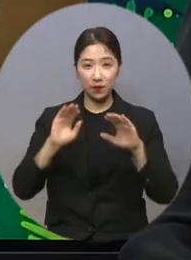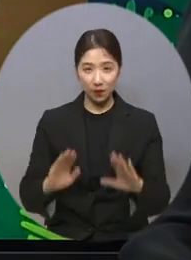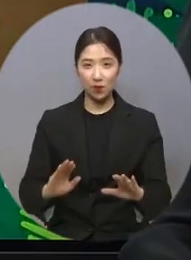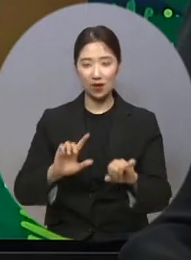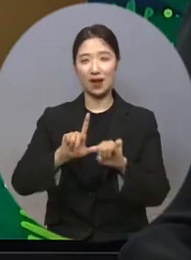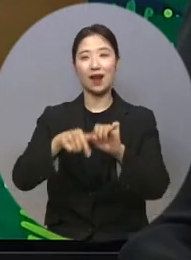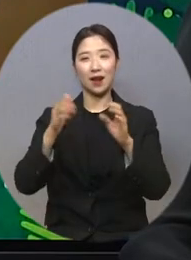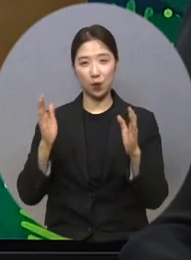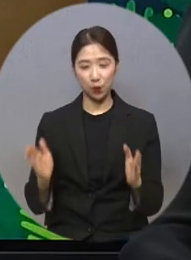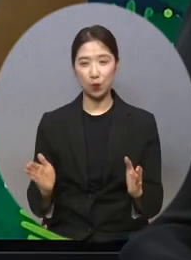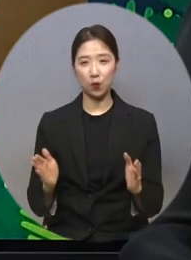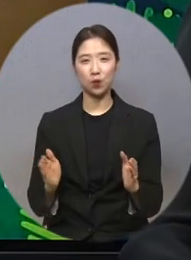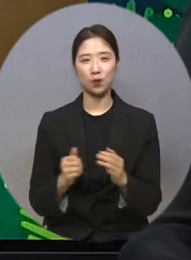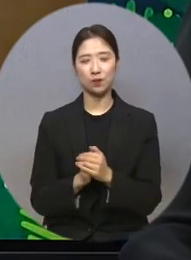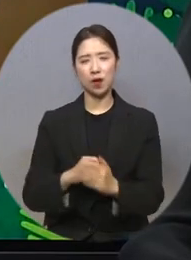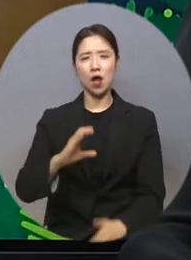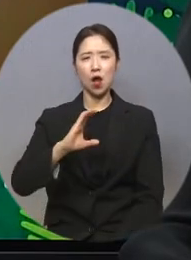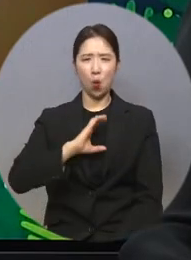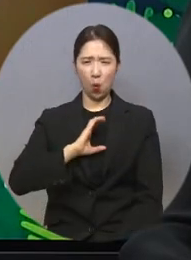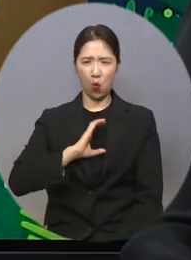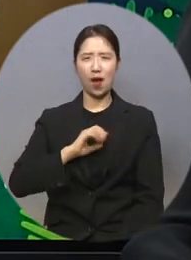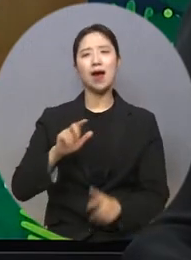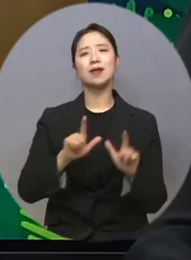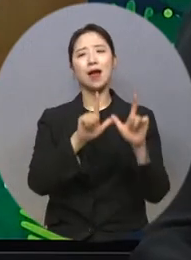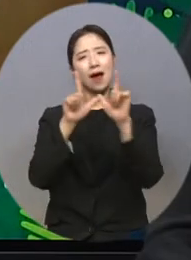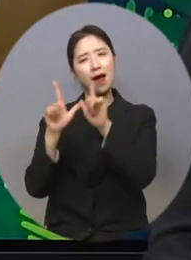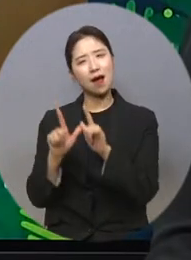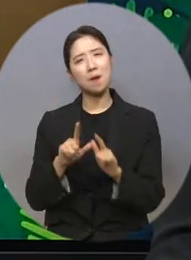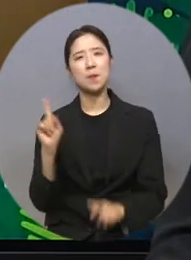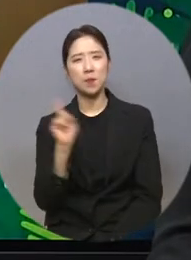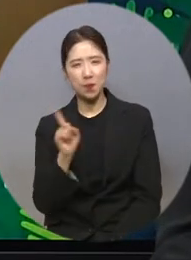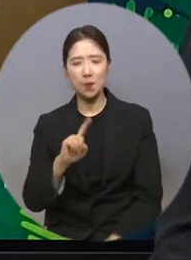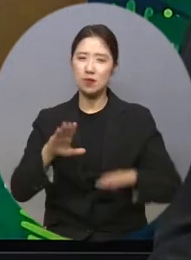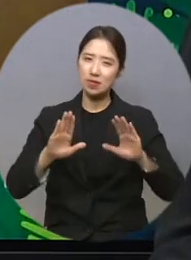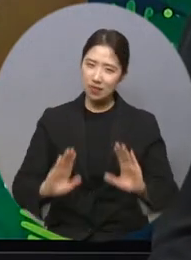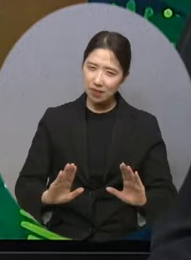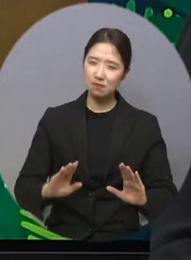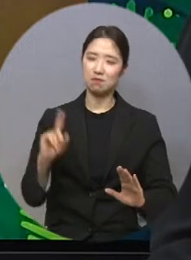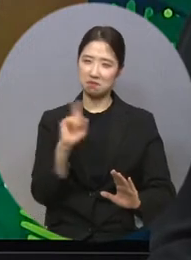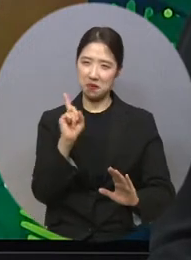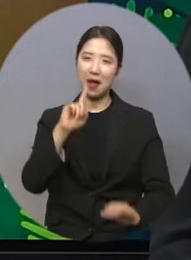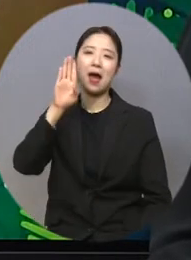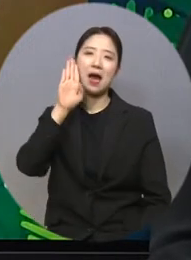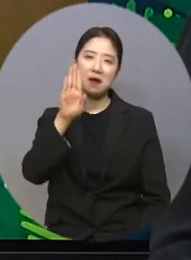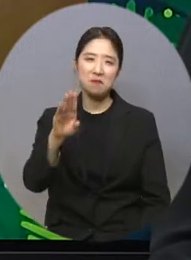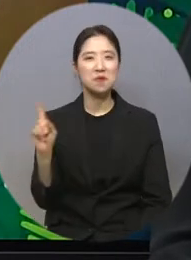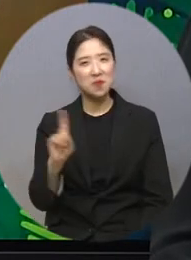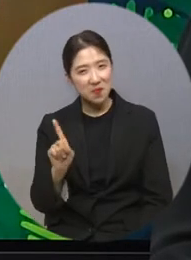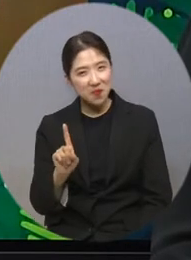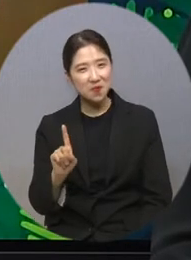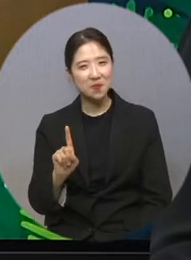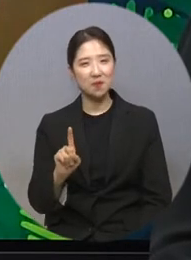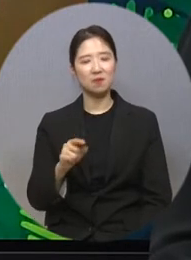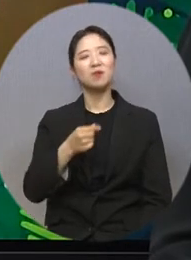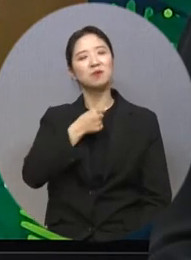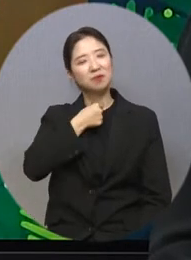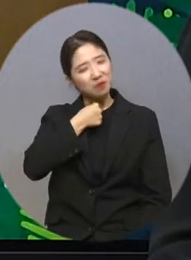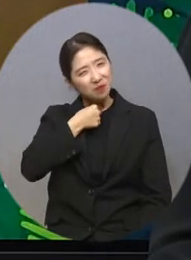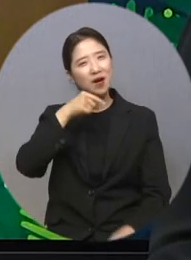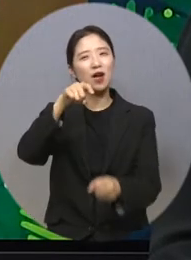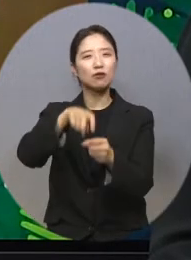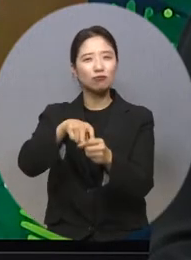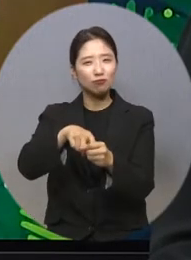준비된 시간 동안 코다로 살아오시는 과정과 또 현재의 모습, 또 앞으로의 계획, 여러 꿈 같은